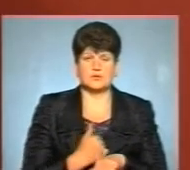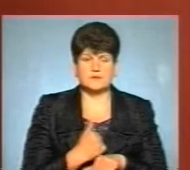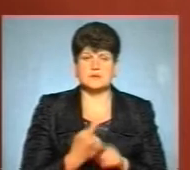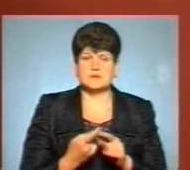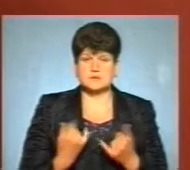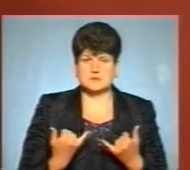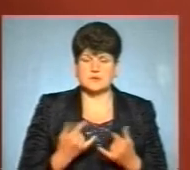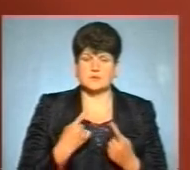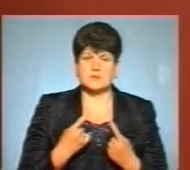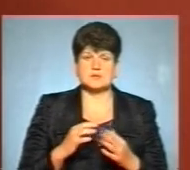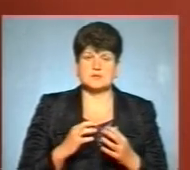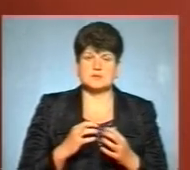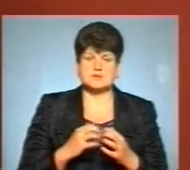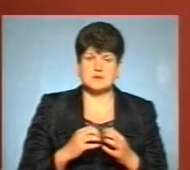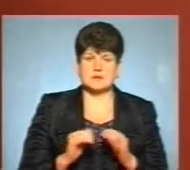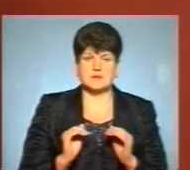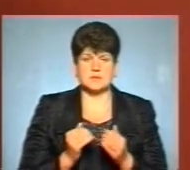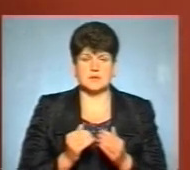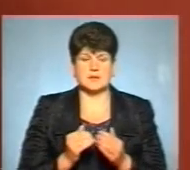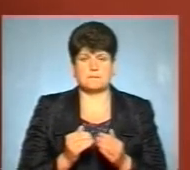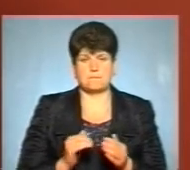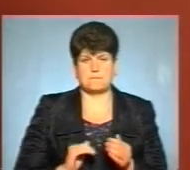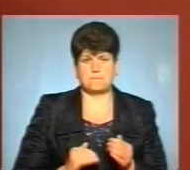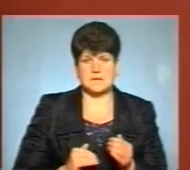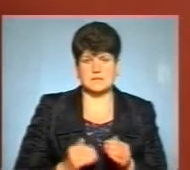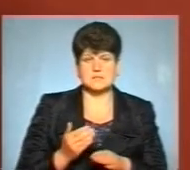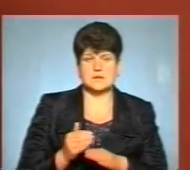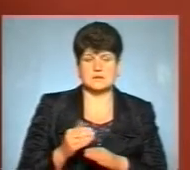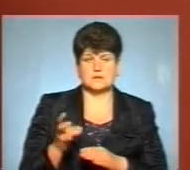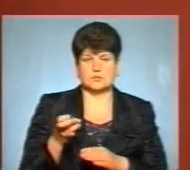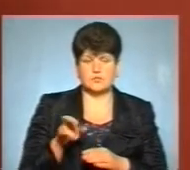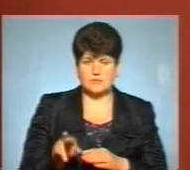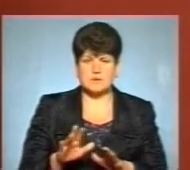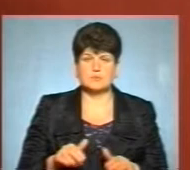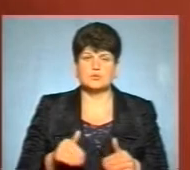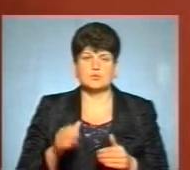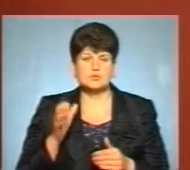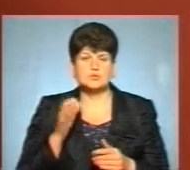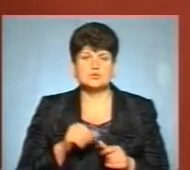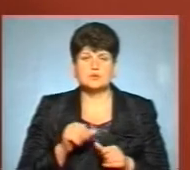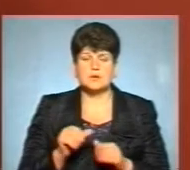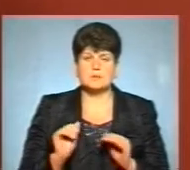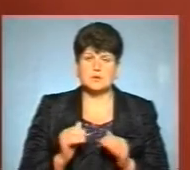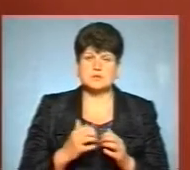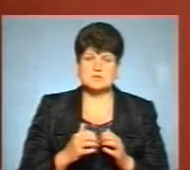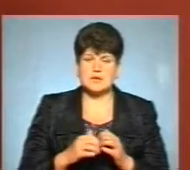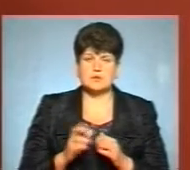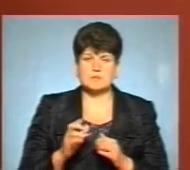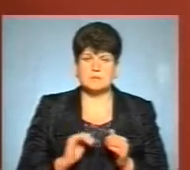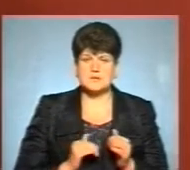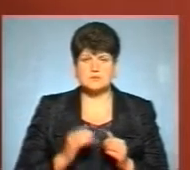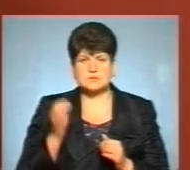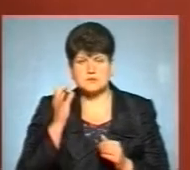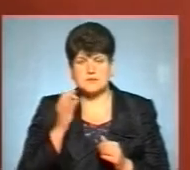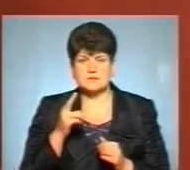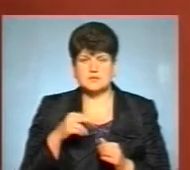бізнес, зокрема, кредитування. І я зараз пропоную послухати, що окрім малого і середнього бізнесу згадав Денис Шмигаль.